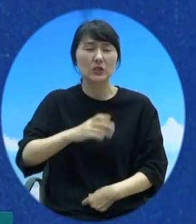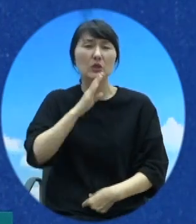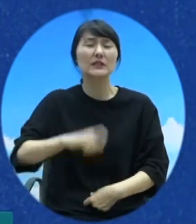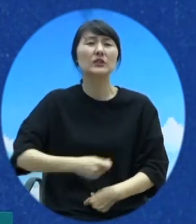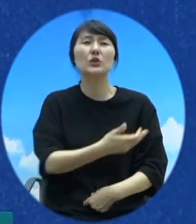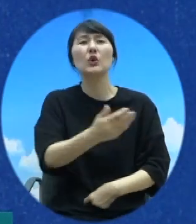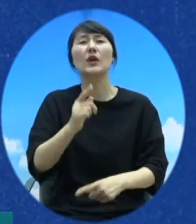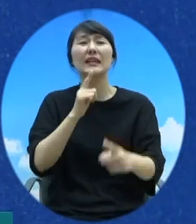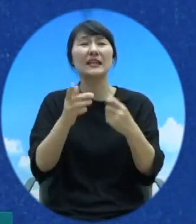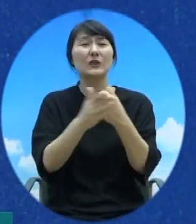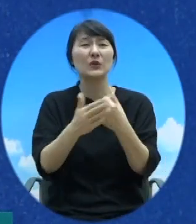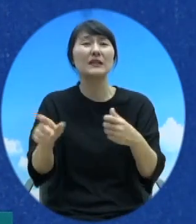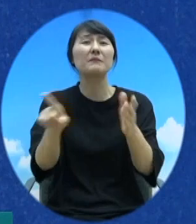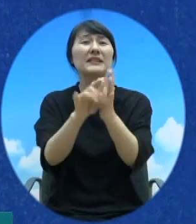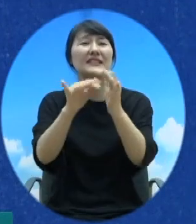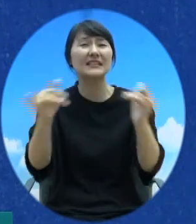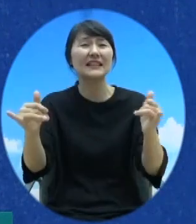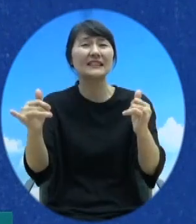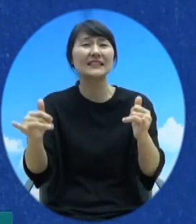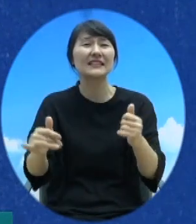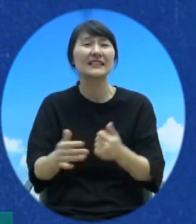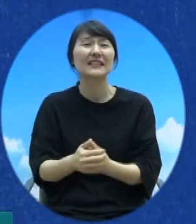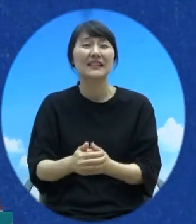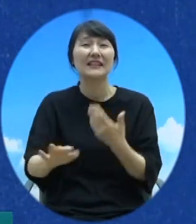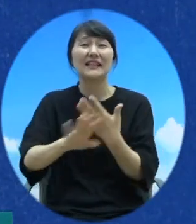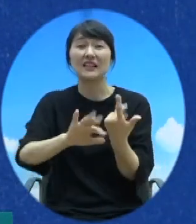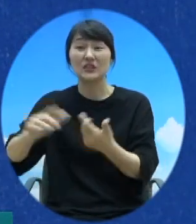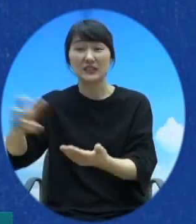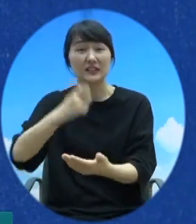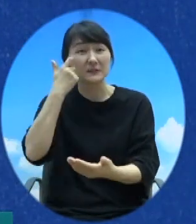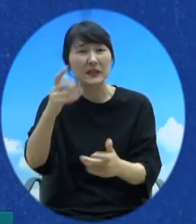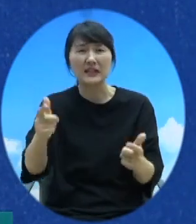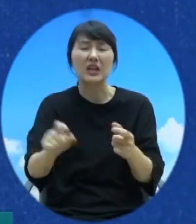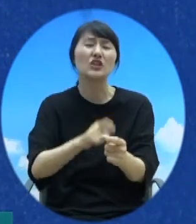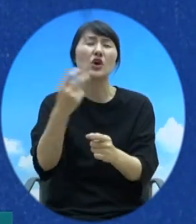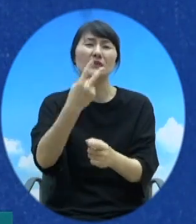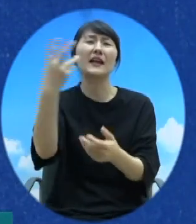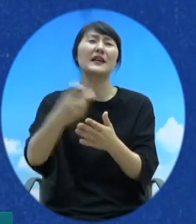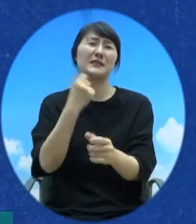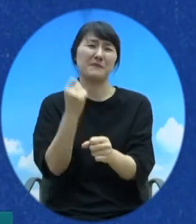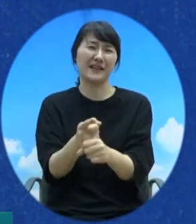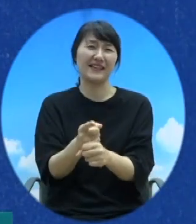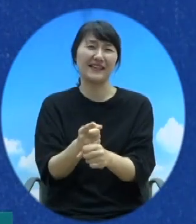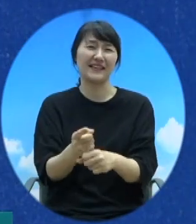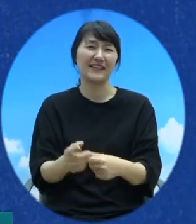진실로 너에게 이르노니 믿는 자는 다른 것을 가진 자가 아니라 영생을 가졌나.